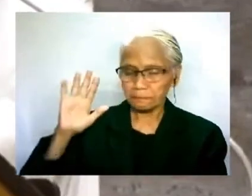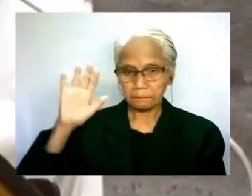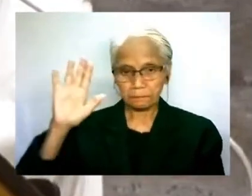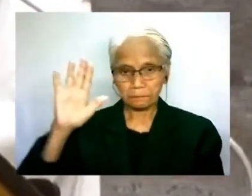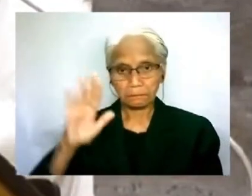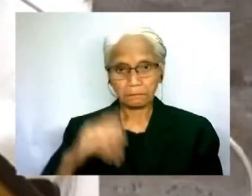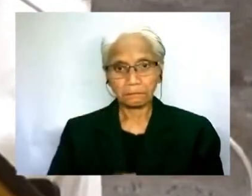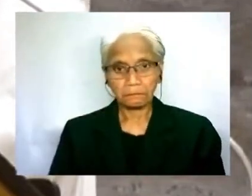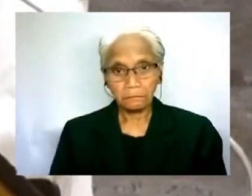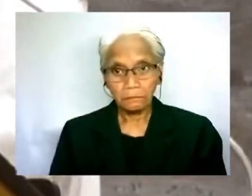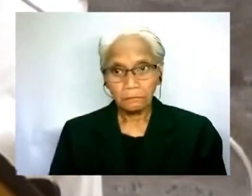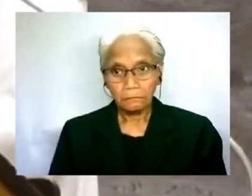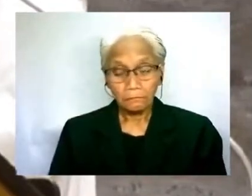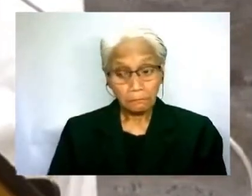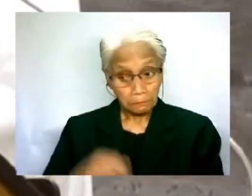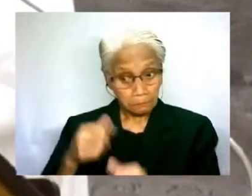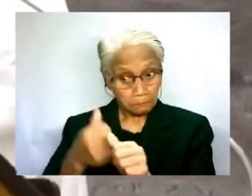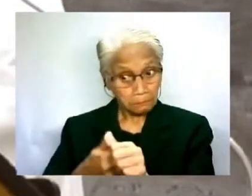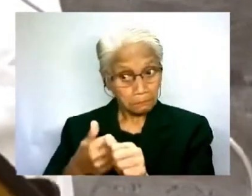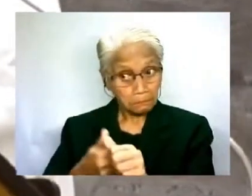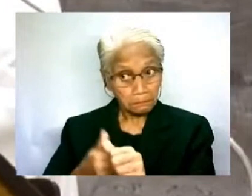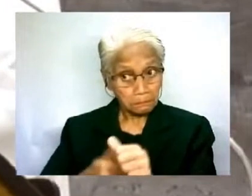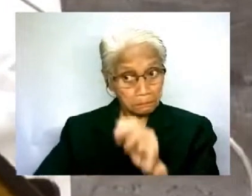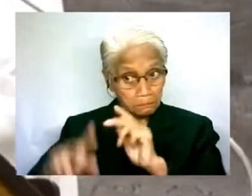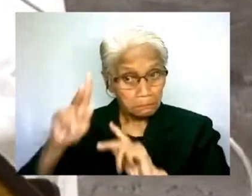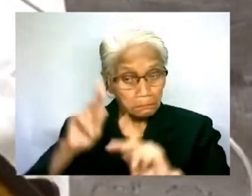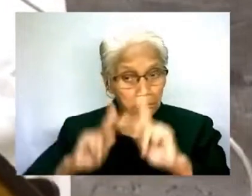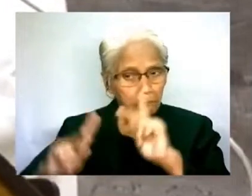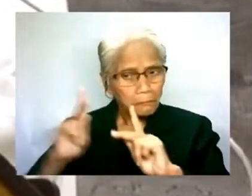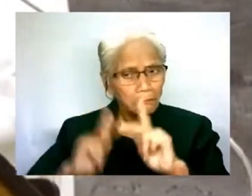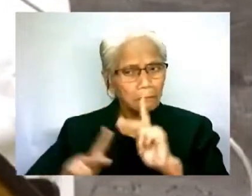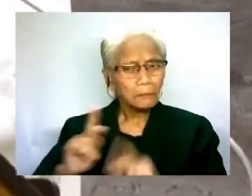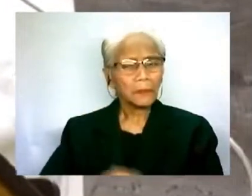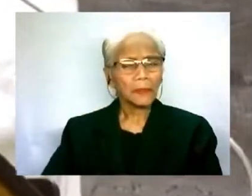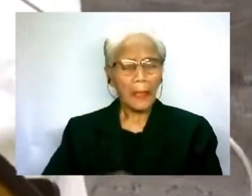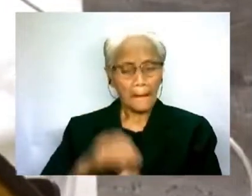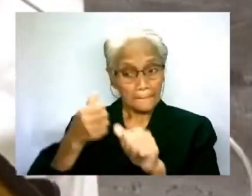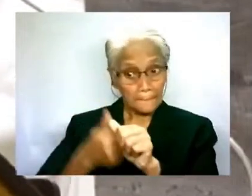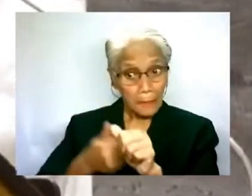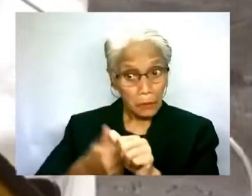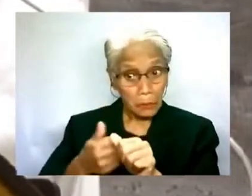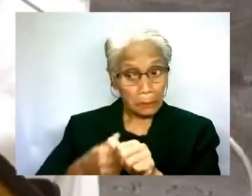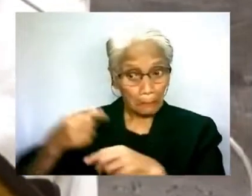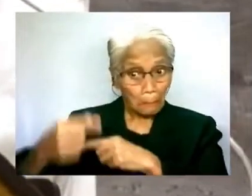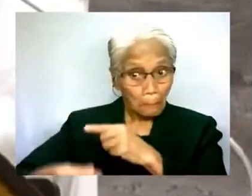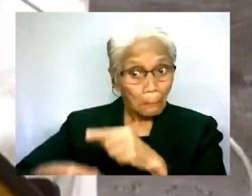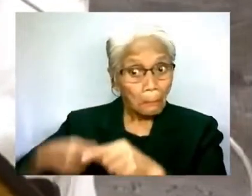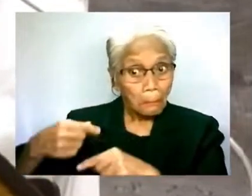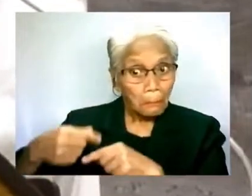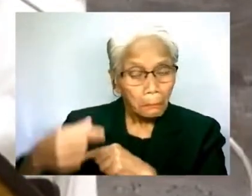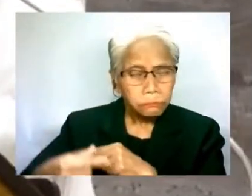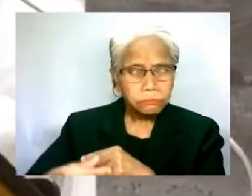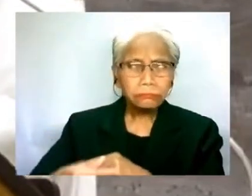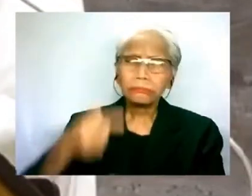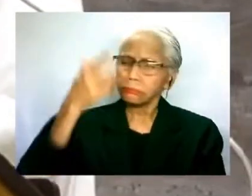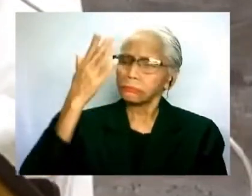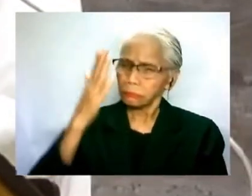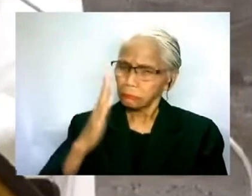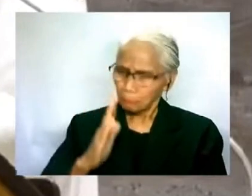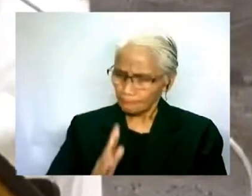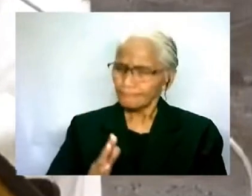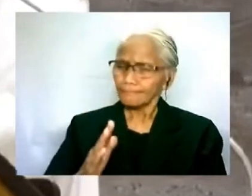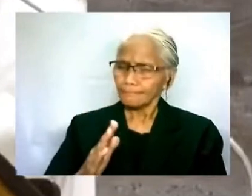Sa bawat tao, sa bawat henerasyon, tinutupad ng Diyos ang kanyang